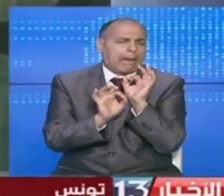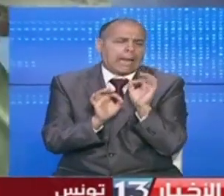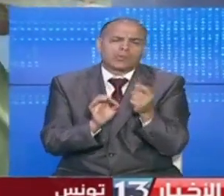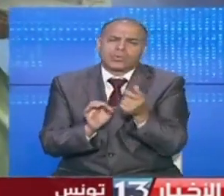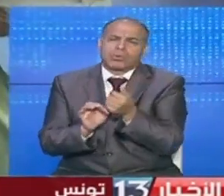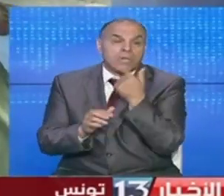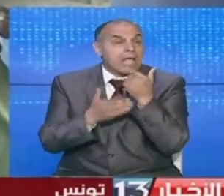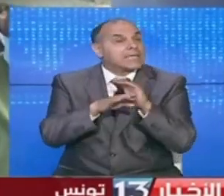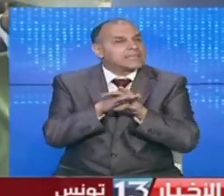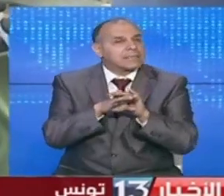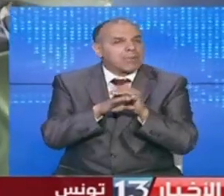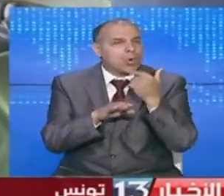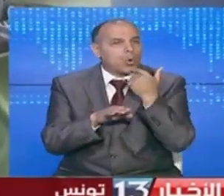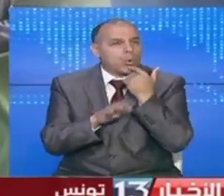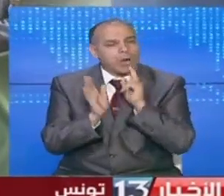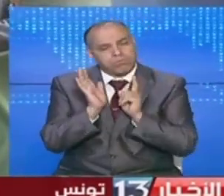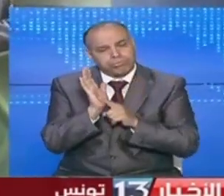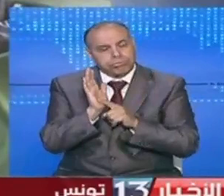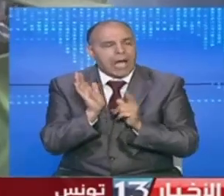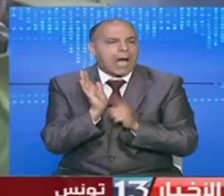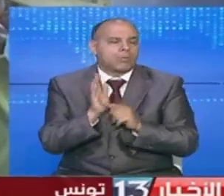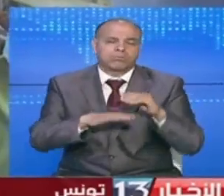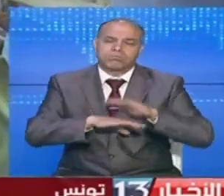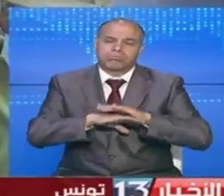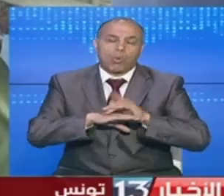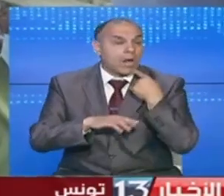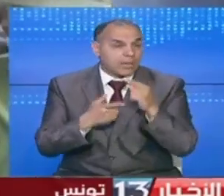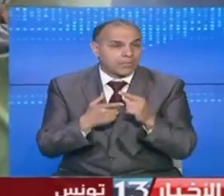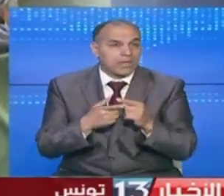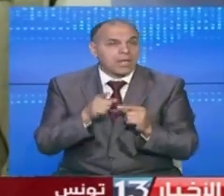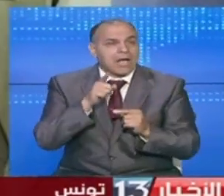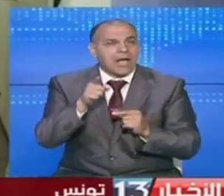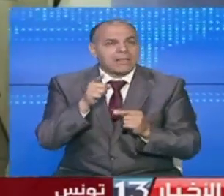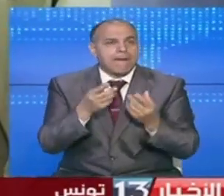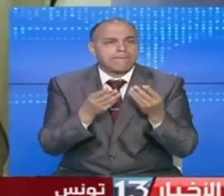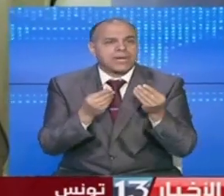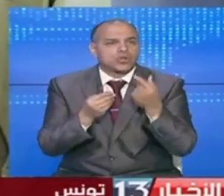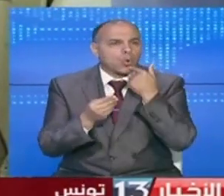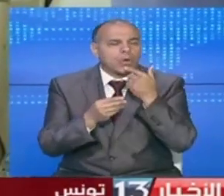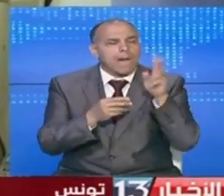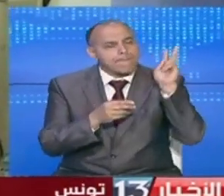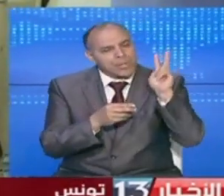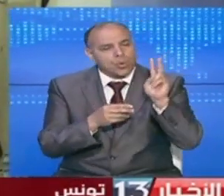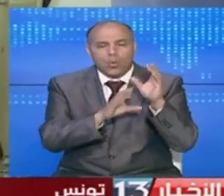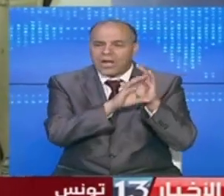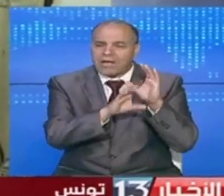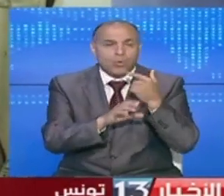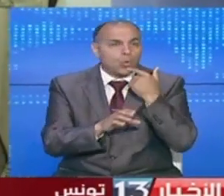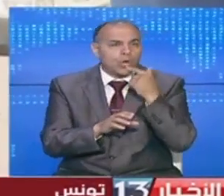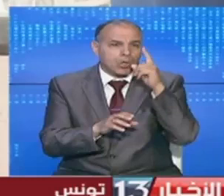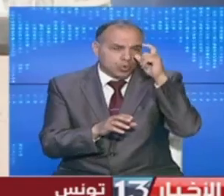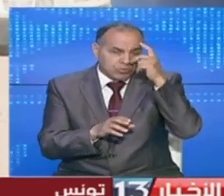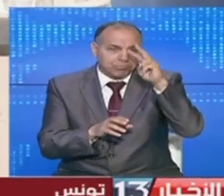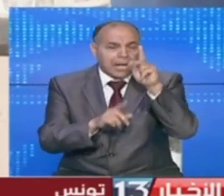كالعادة. والسبب سريان تنفيذ قواعد الحجر الصحي الموجه. بالنسبة للكثيرين من رواد المترو والحافلة، فالصورة